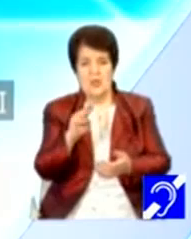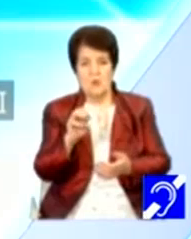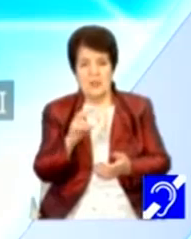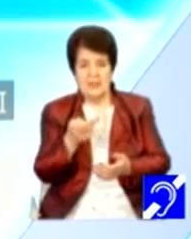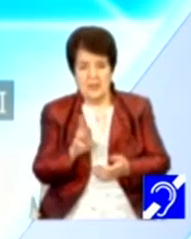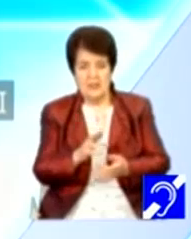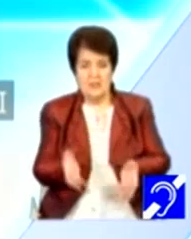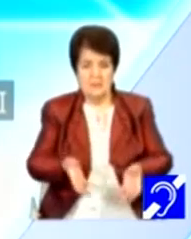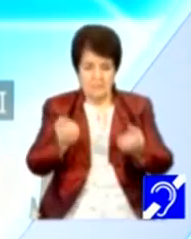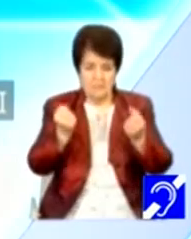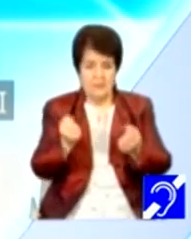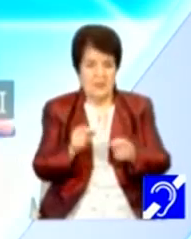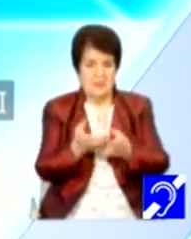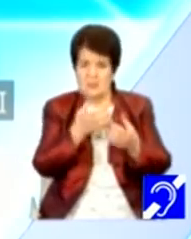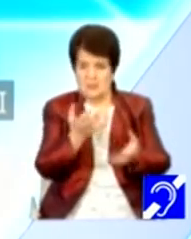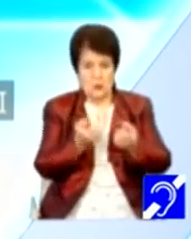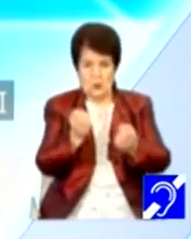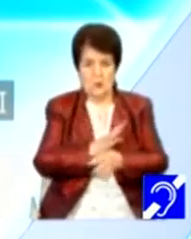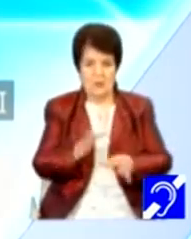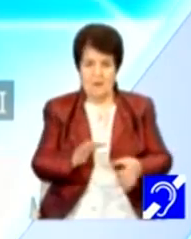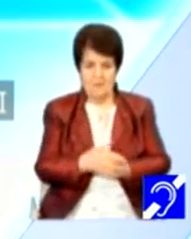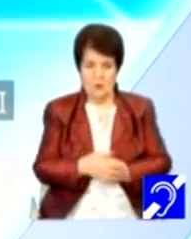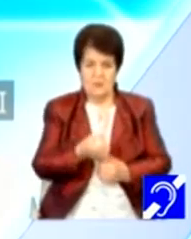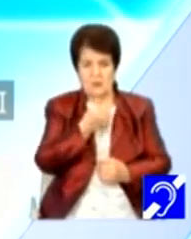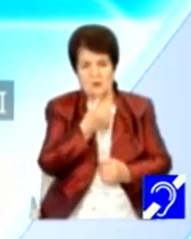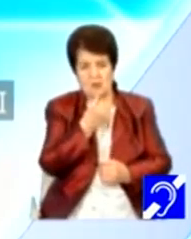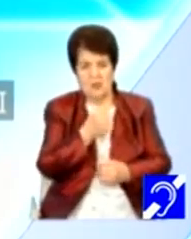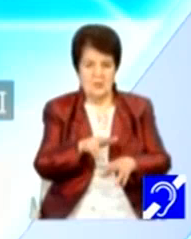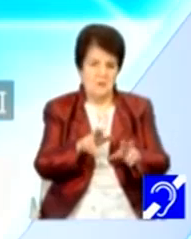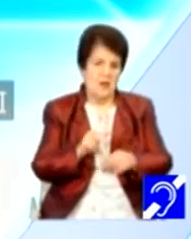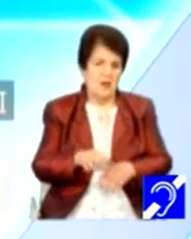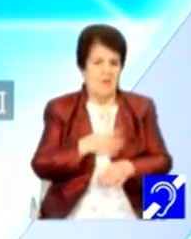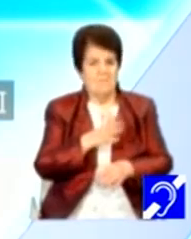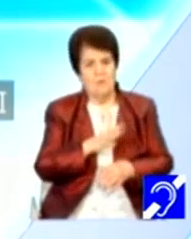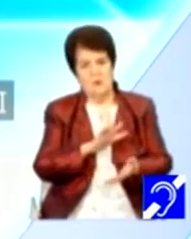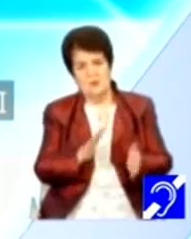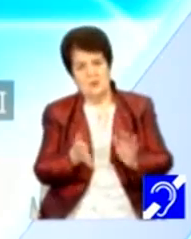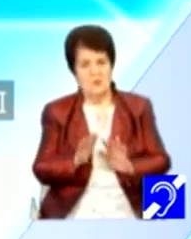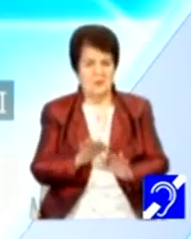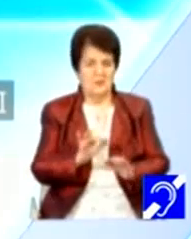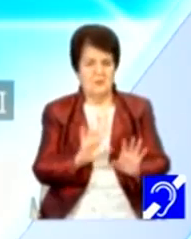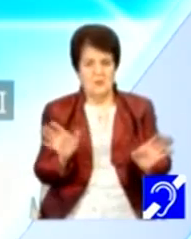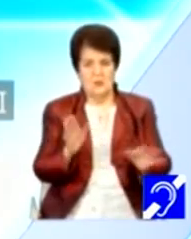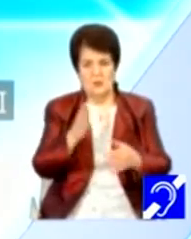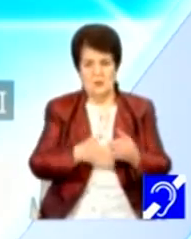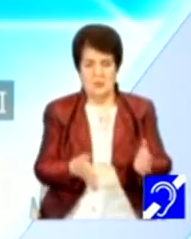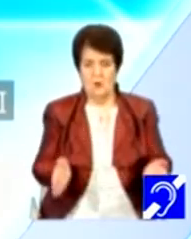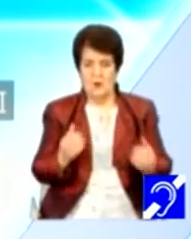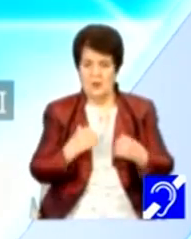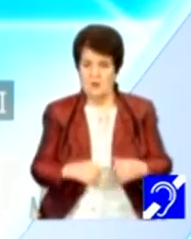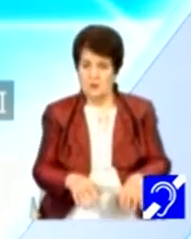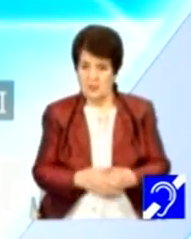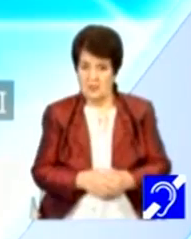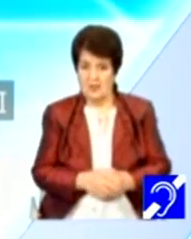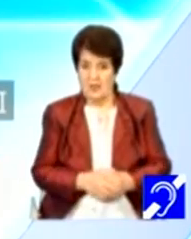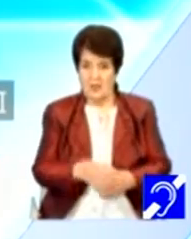deputaților. Tot n-a fost susținut. Au fost niște încercări acolo în Parlament și da, s-a discutat puțin și cu asta s-au liniștit. Dar